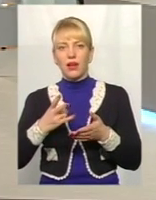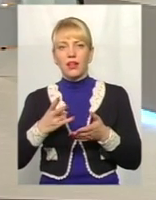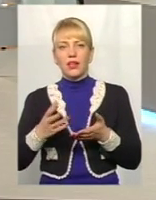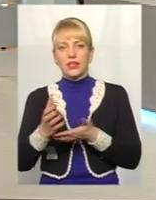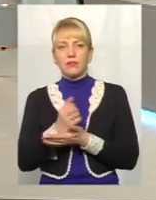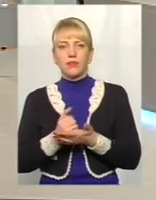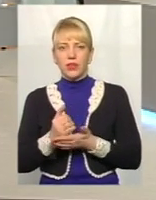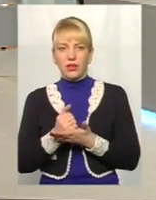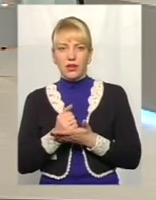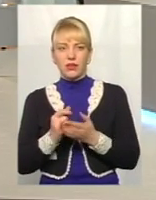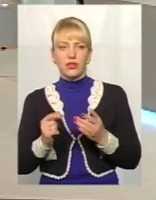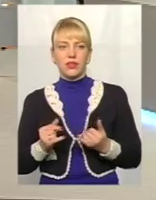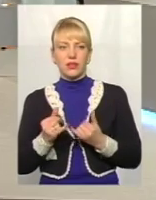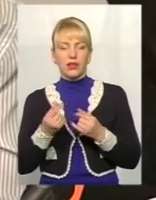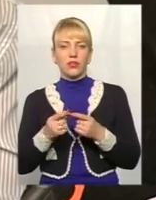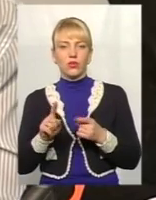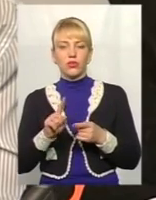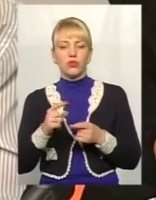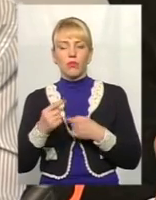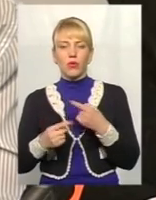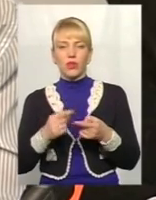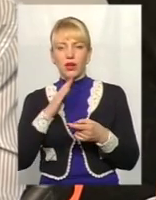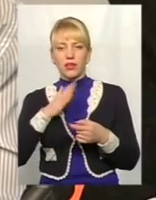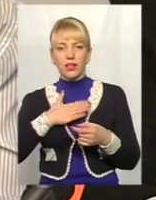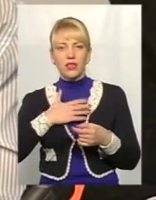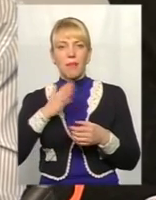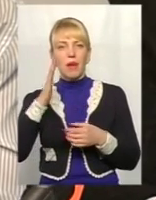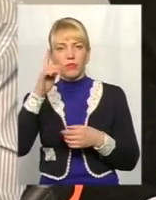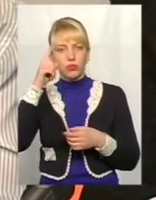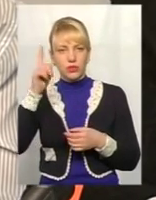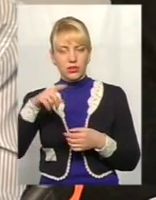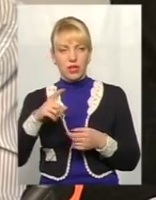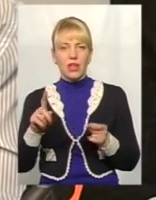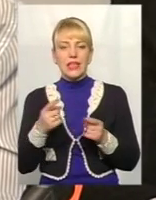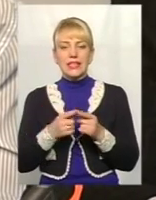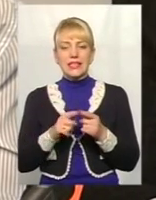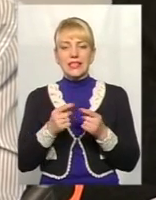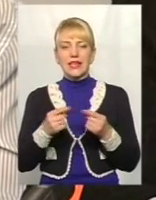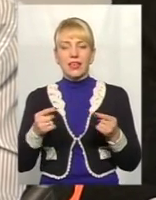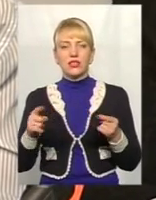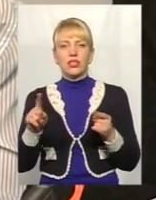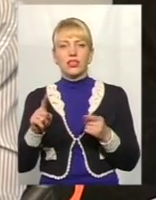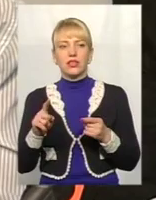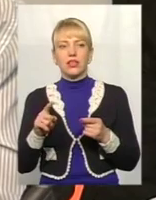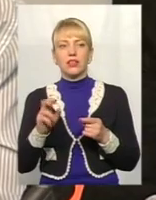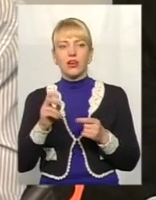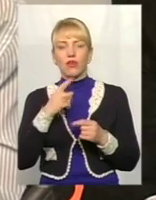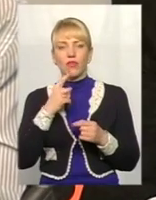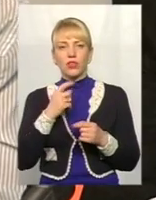акумулювати, щоб покоління сьогоднішнє, майбутнє знало. Це ті речі, які, як кажуть, попіл стукає в